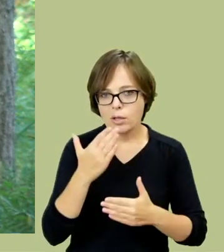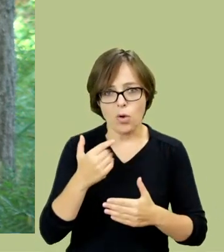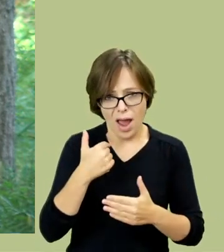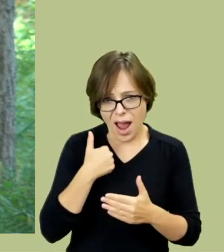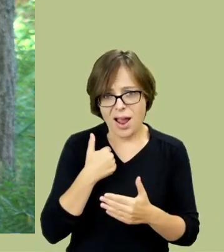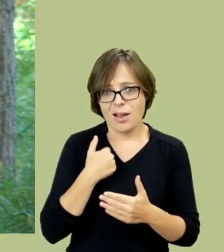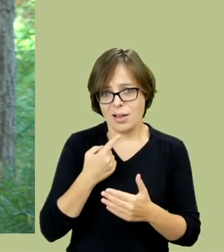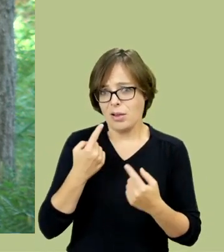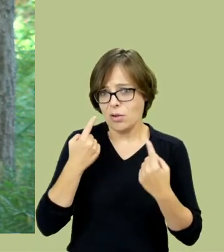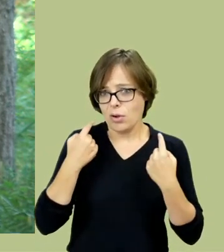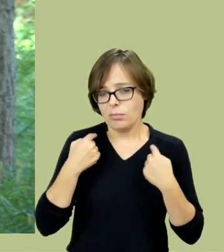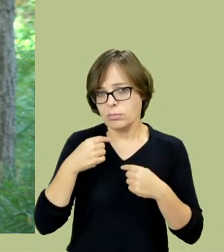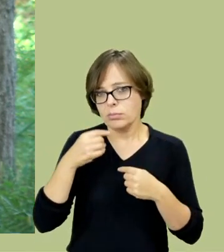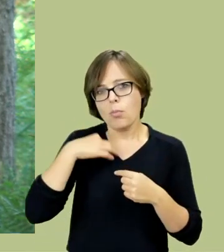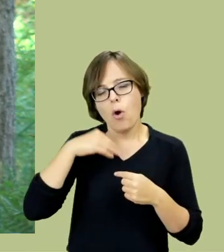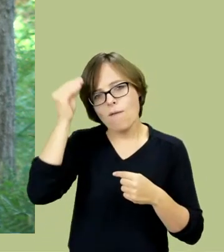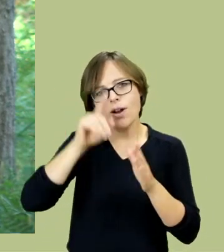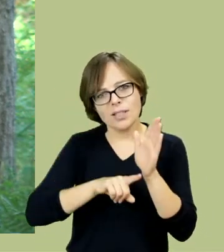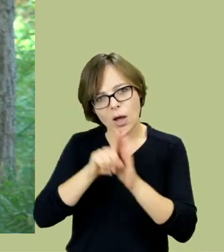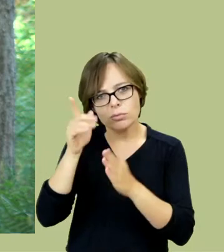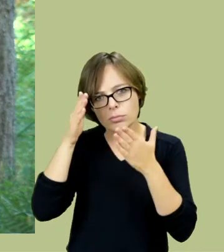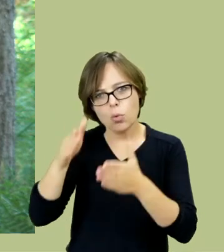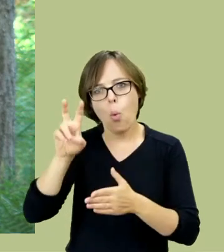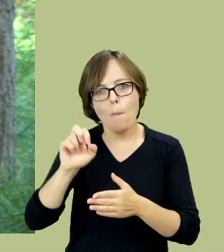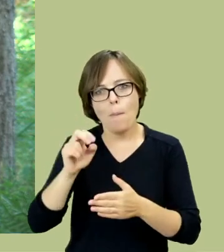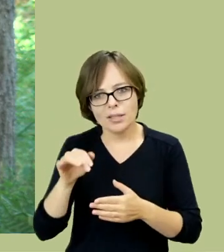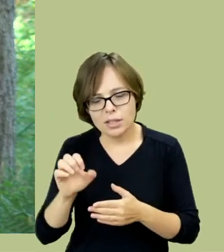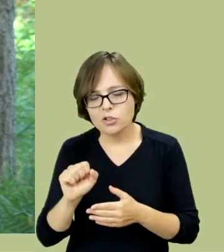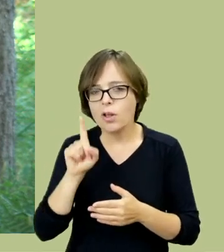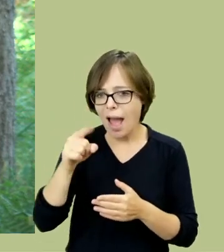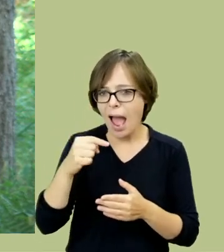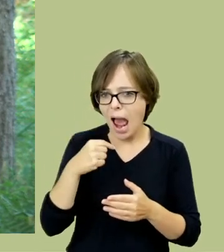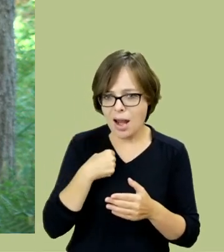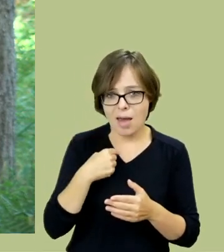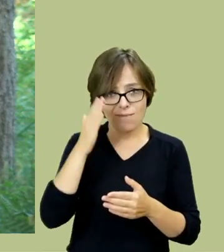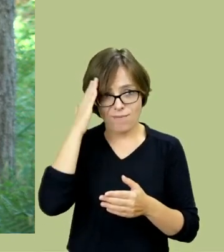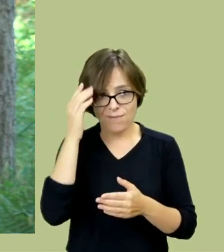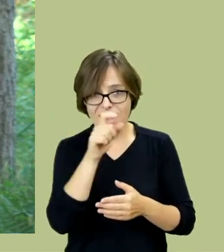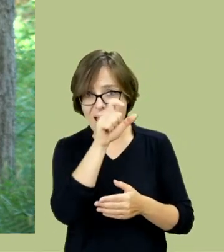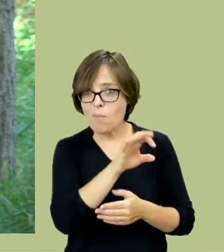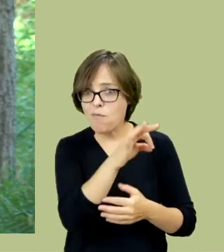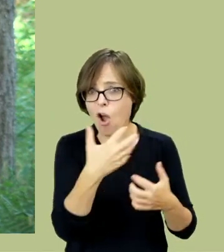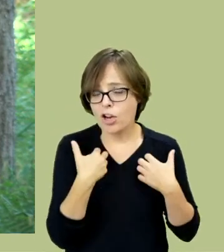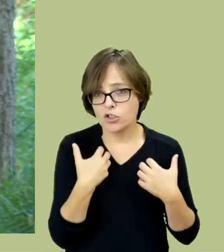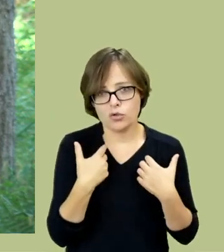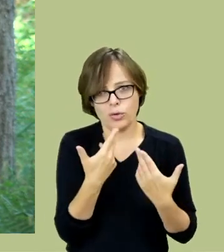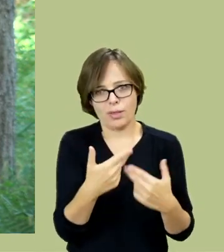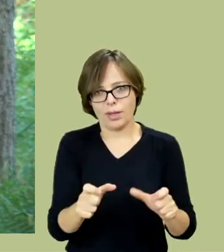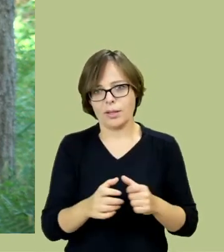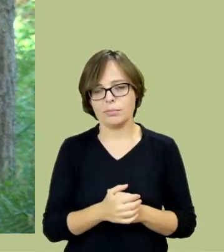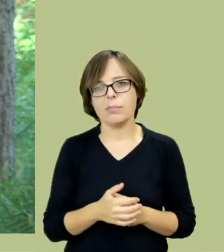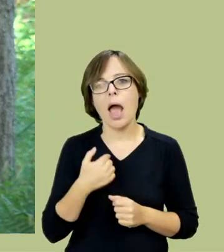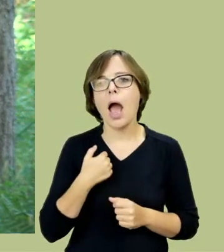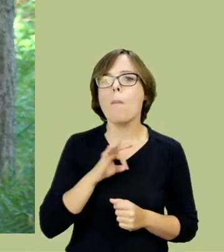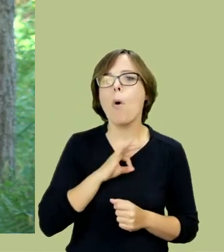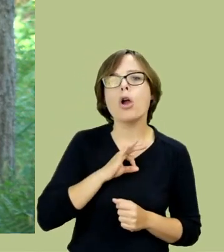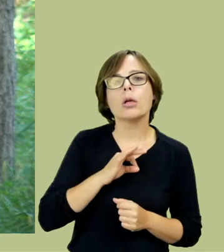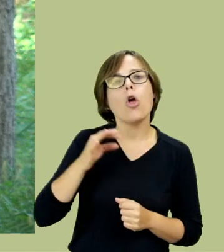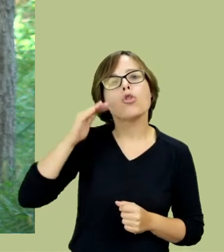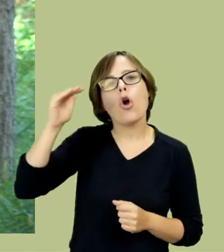wykształcona humanistycznie, bardzo mało wiem. Zapytałam swoje dorosłe już córki. Nie słyszały tego